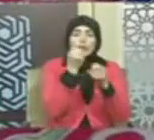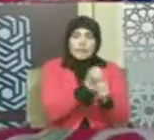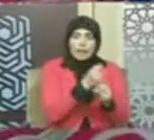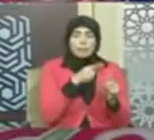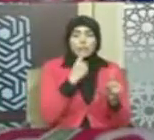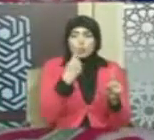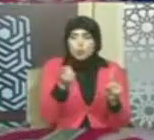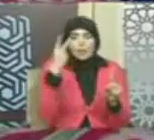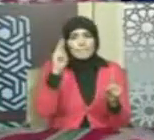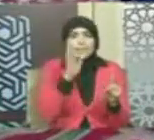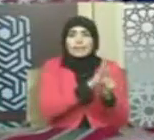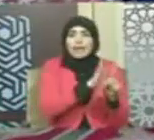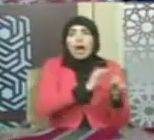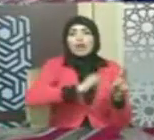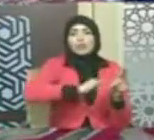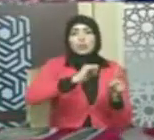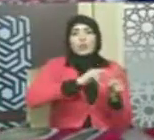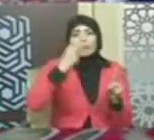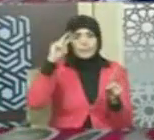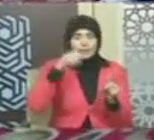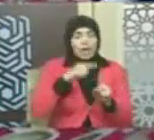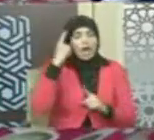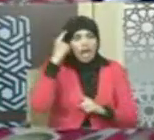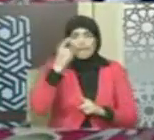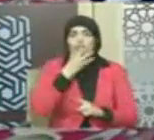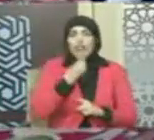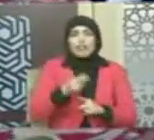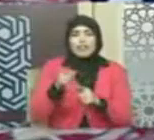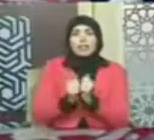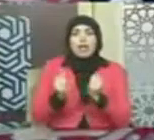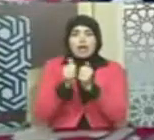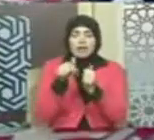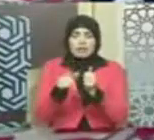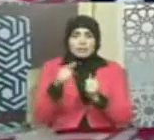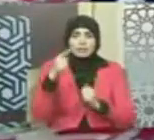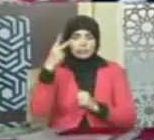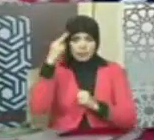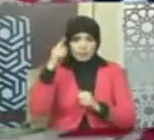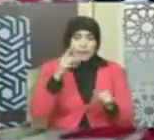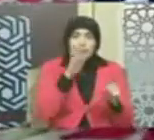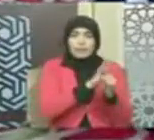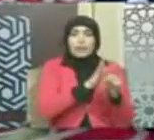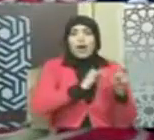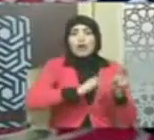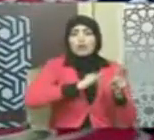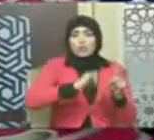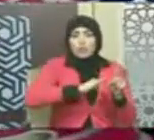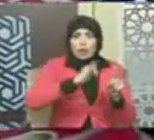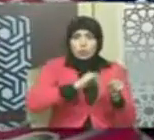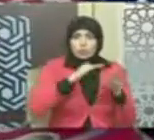وسلم يعرف الفضل لأهله. إن أمن الناس علي